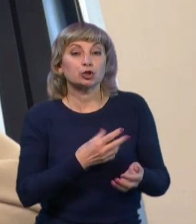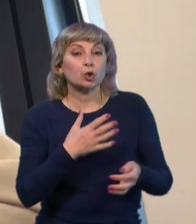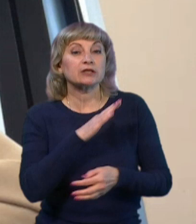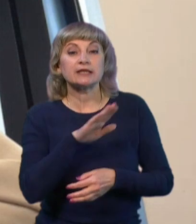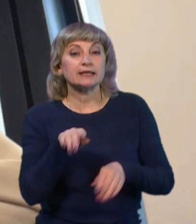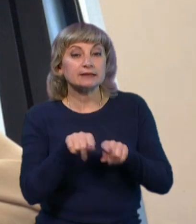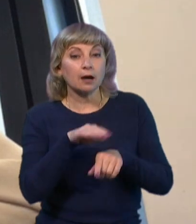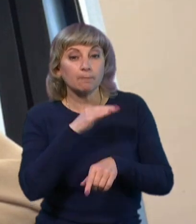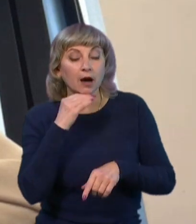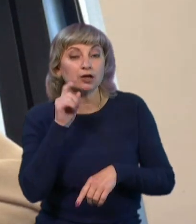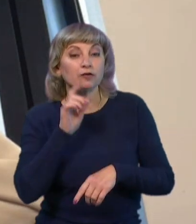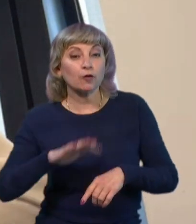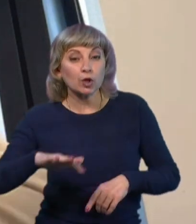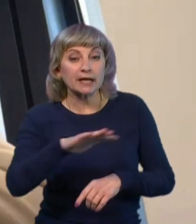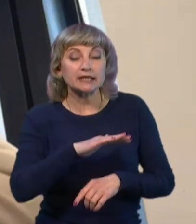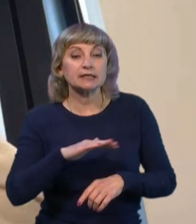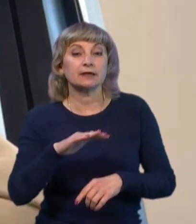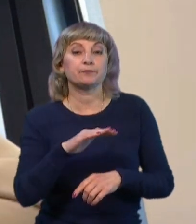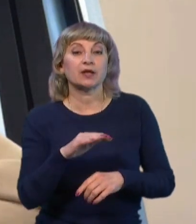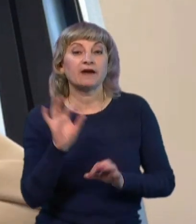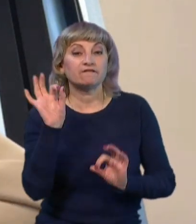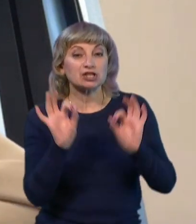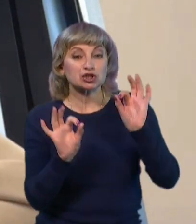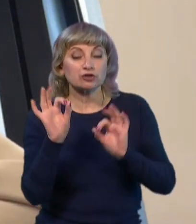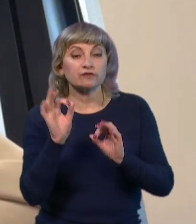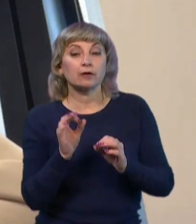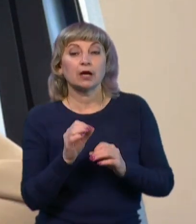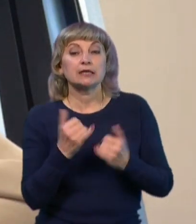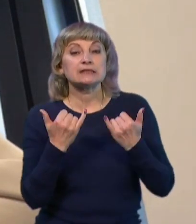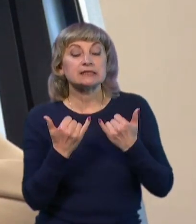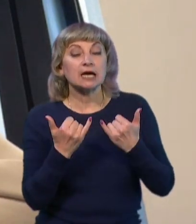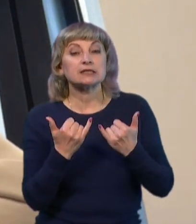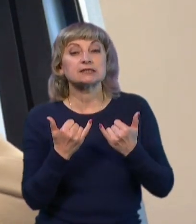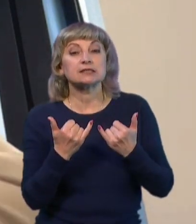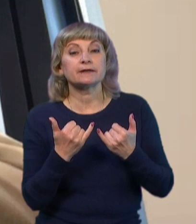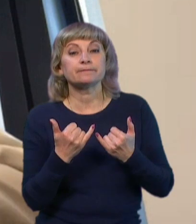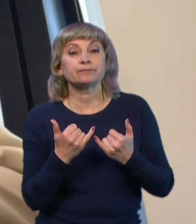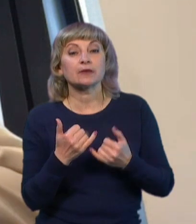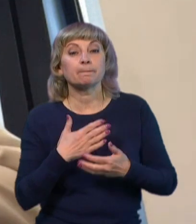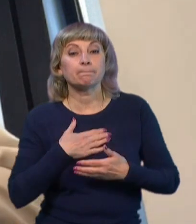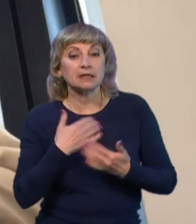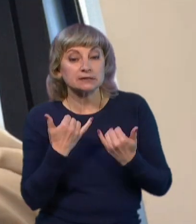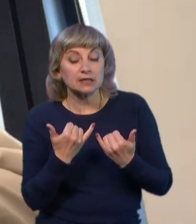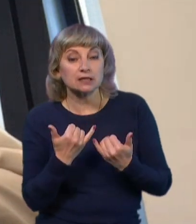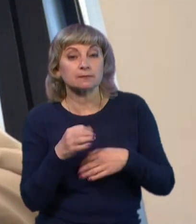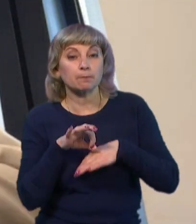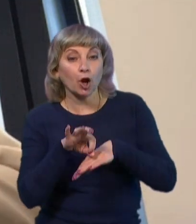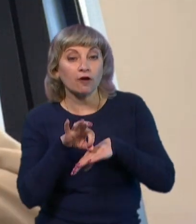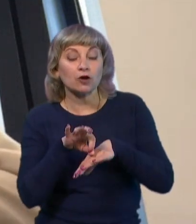У відсотковому відношенні зараз От ми зараз, до речі,